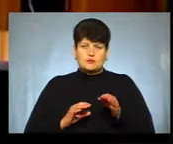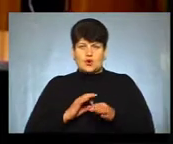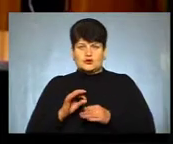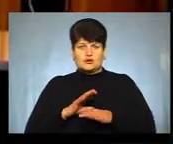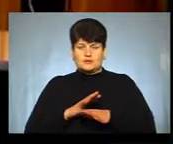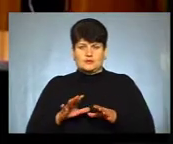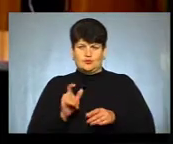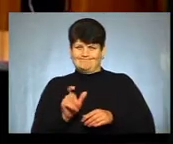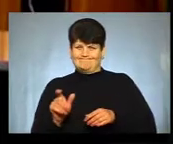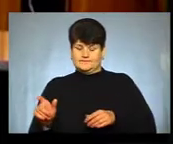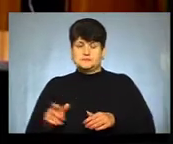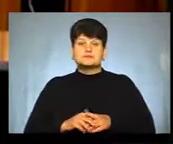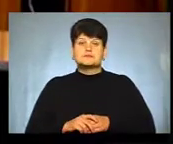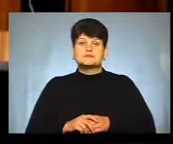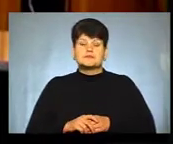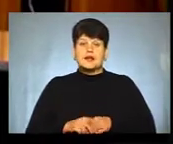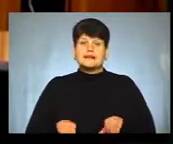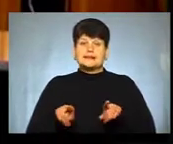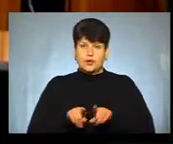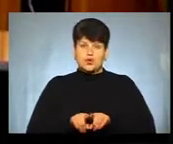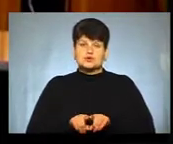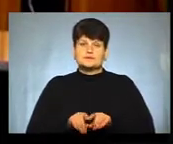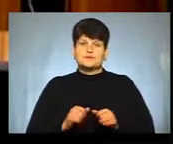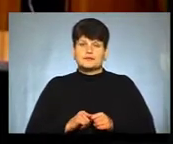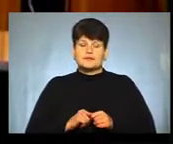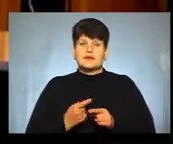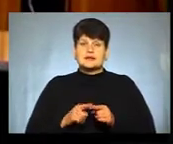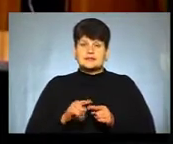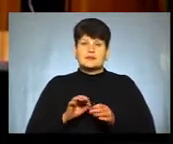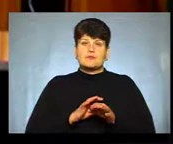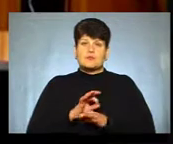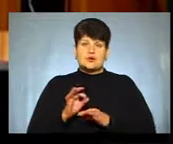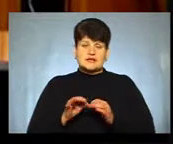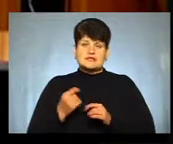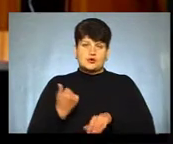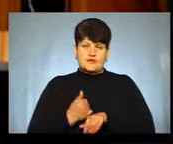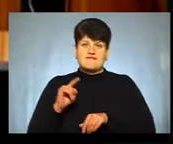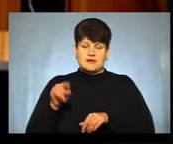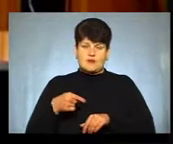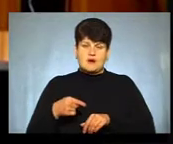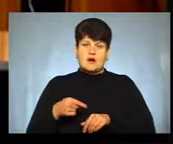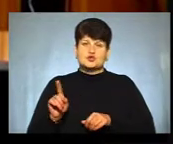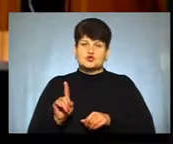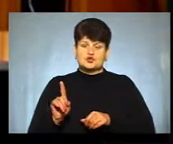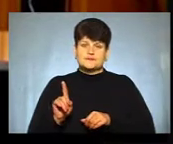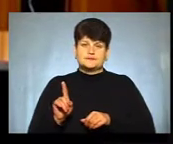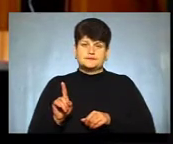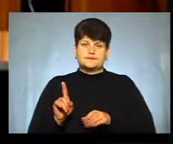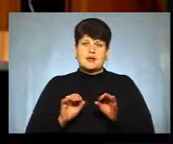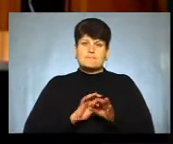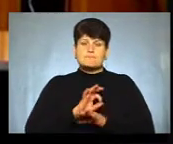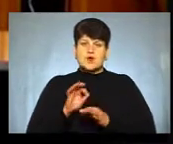було фрагментарності. Також основний проєкт – це теж основна вимога, це те, що проект